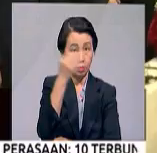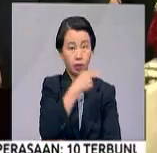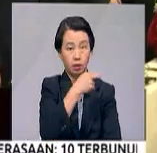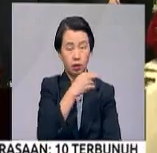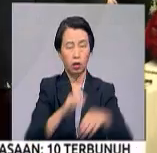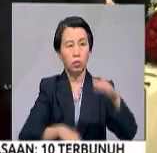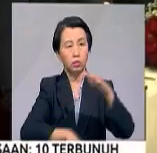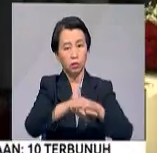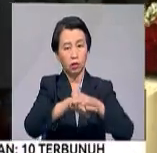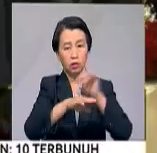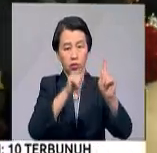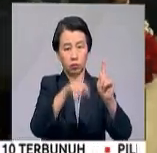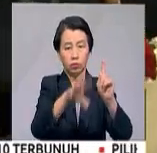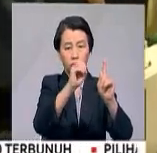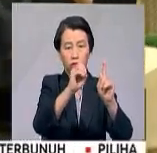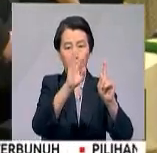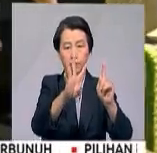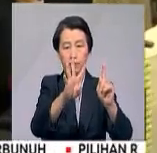mencecah